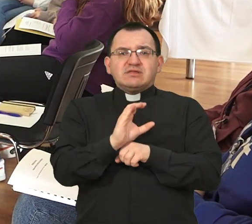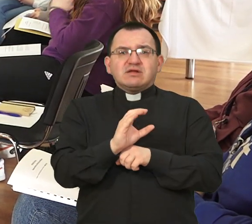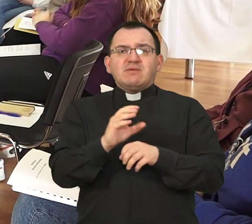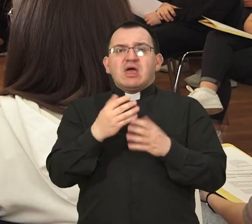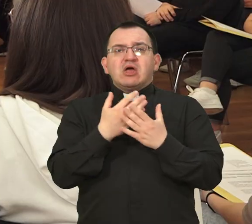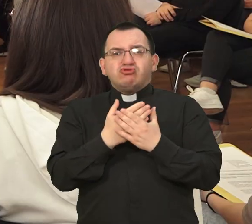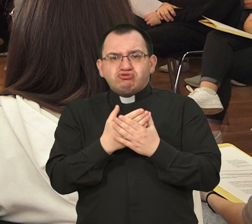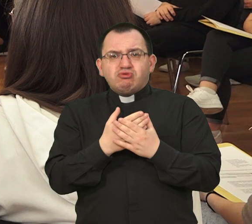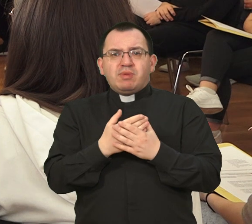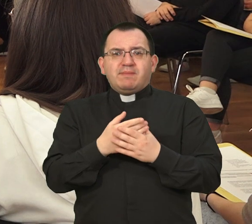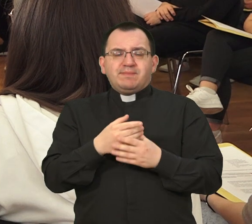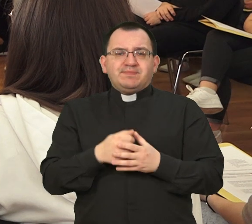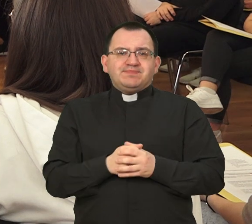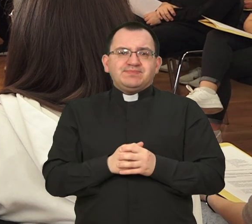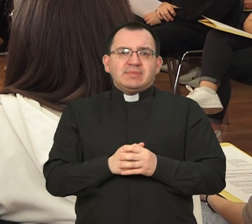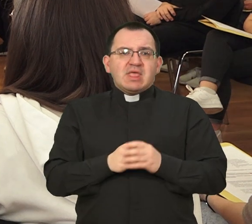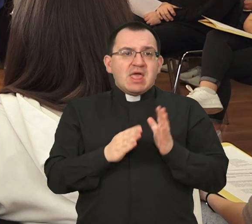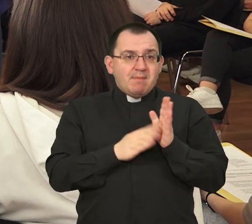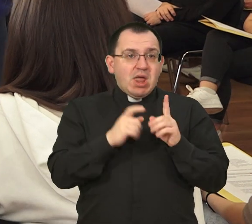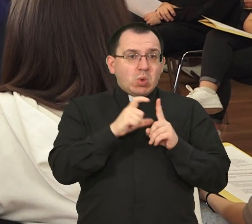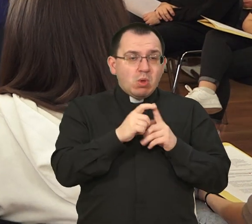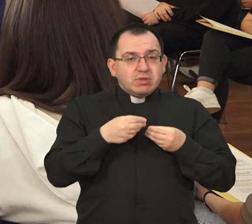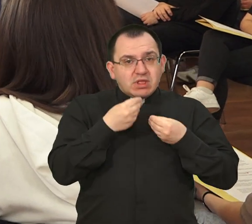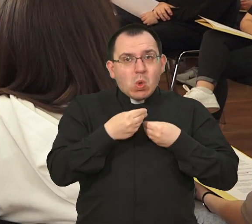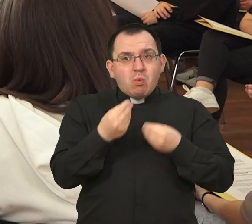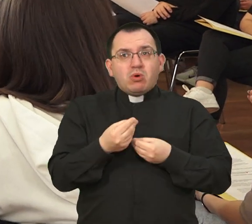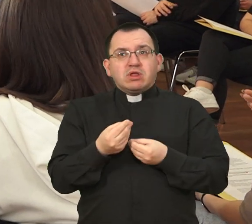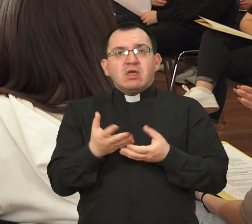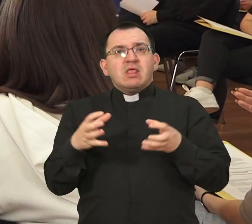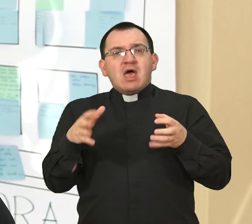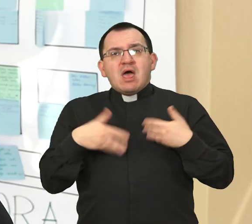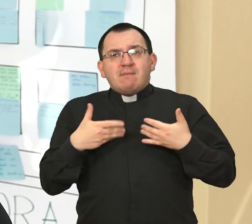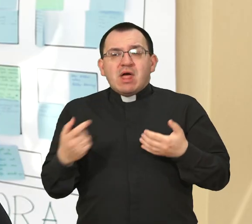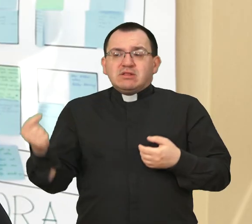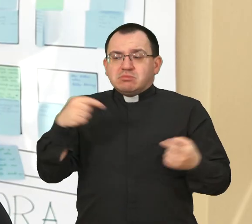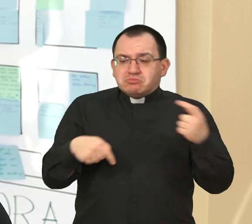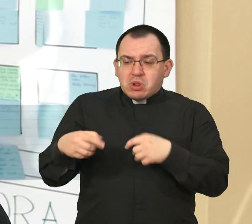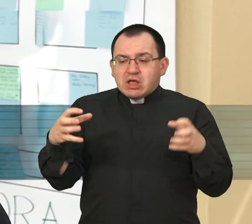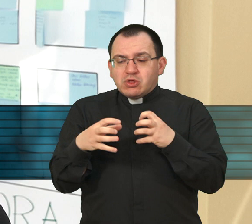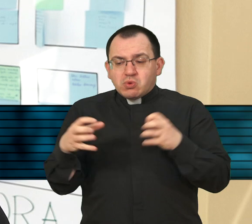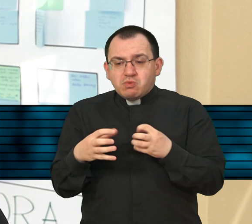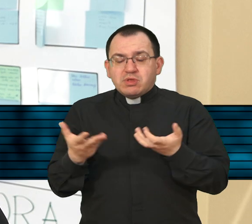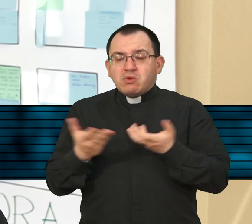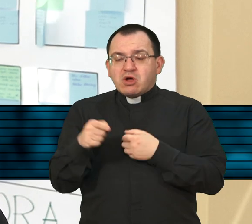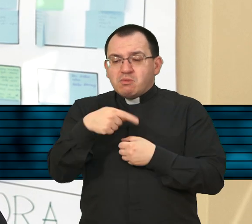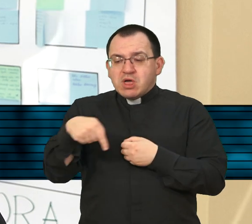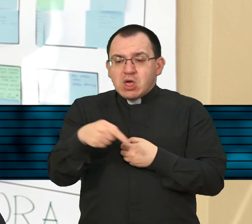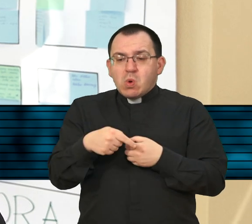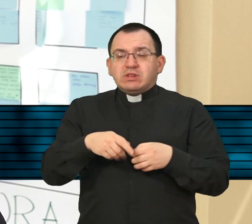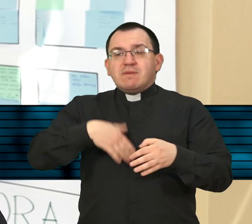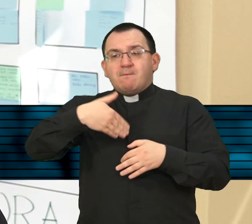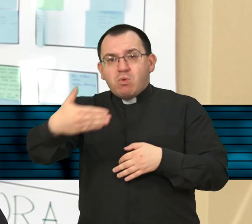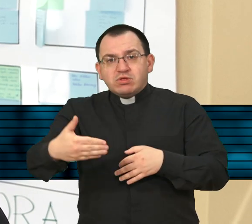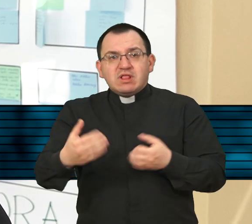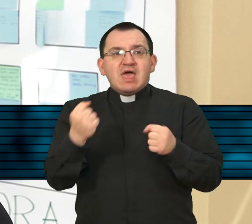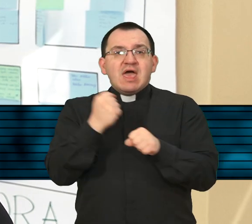biskupije, velečasni Marko Domiter. Mladi se okupljaju kako bi u svojim župama radili s djecom i s